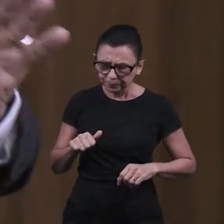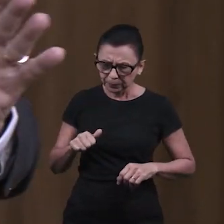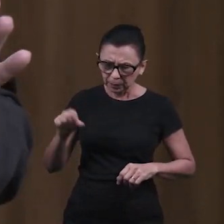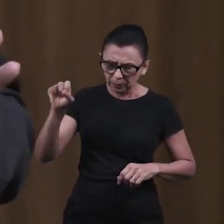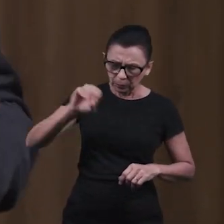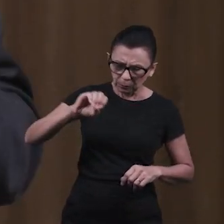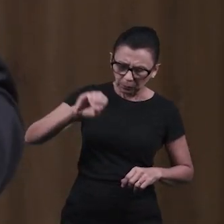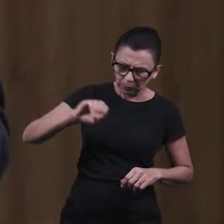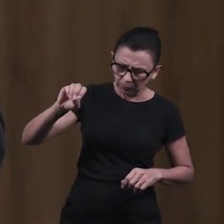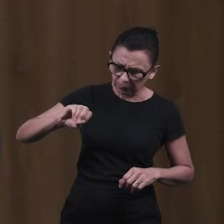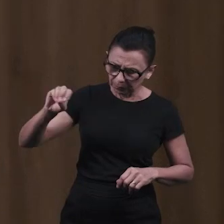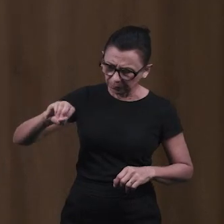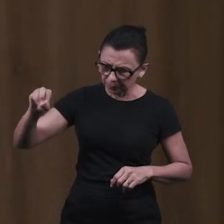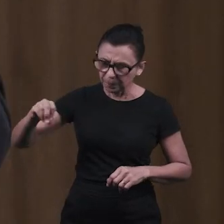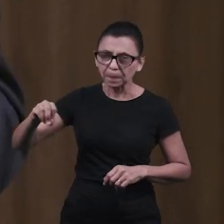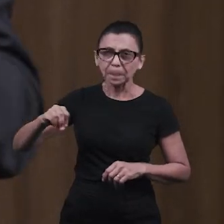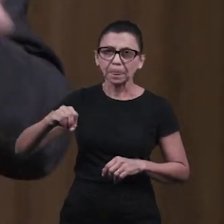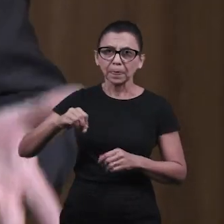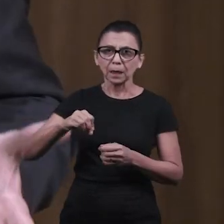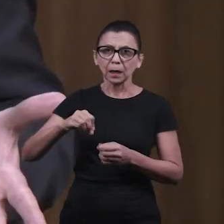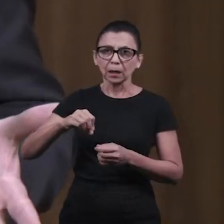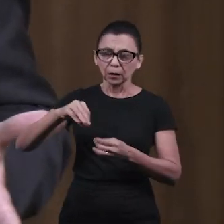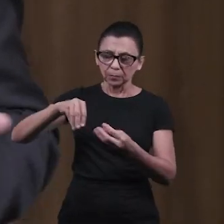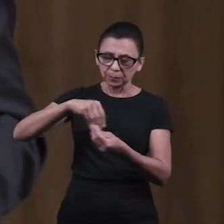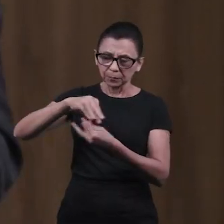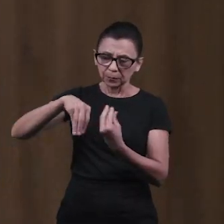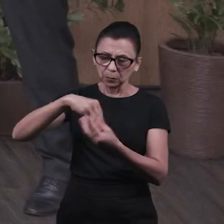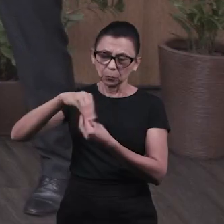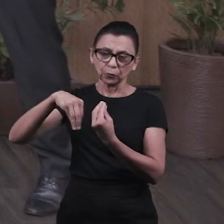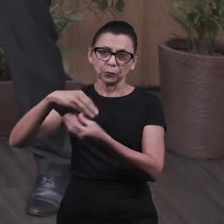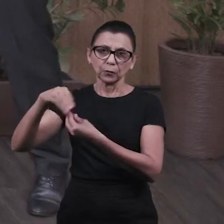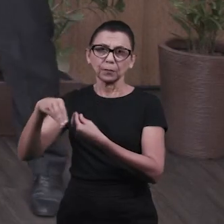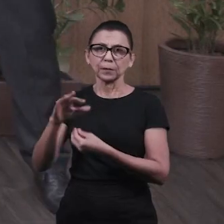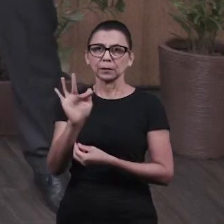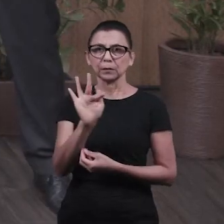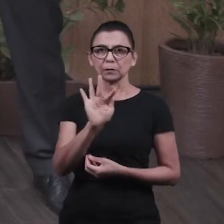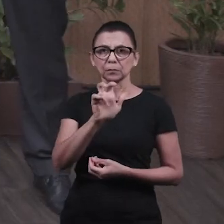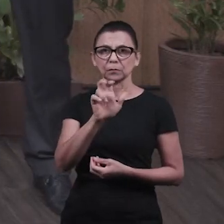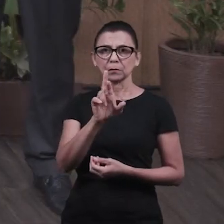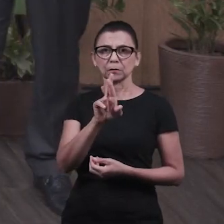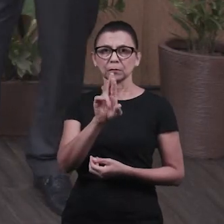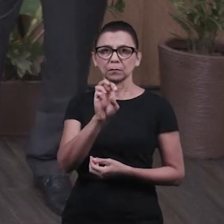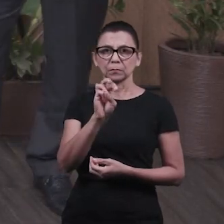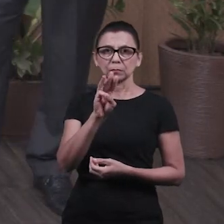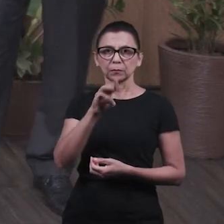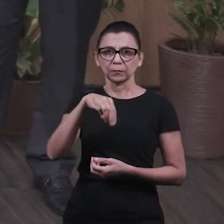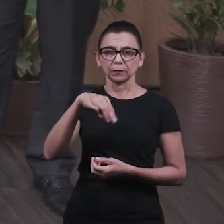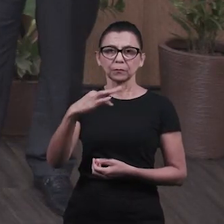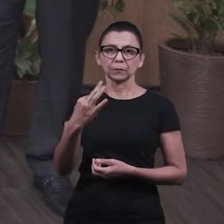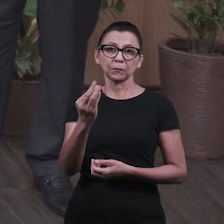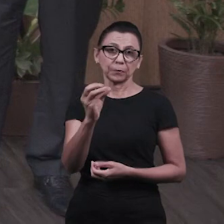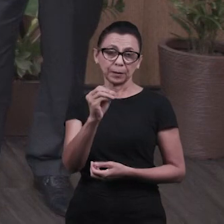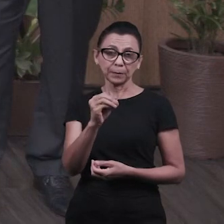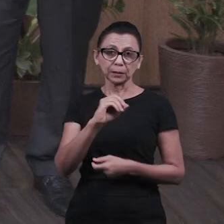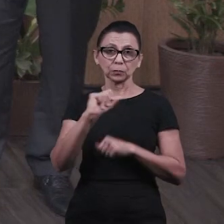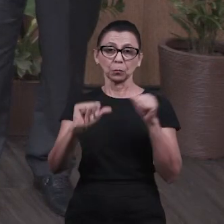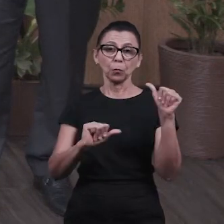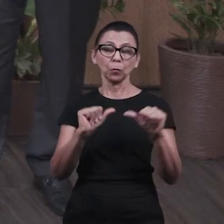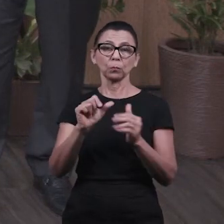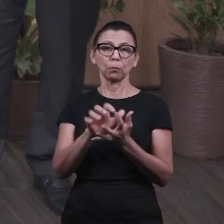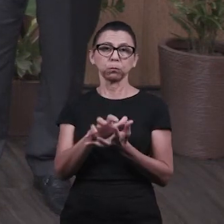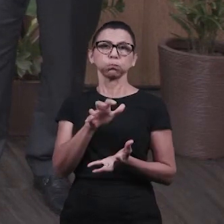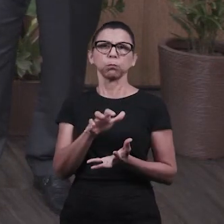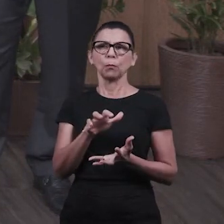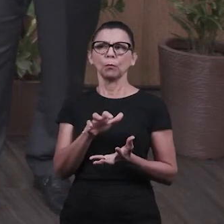change complètement la pâte et change le pain aussi. Mais il y a un problème avec le ferment.